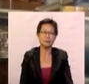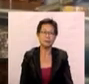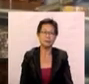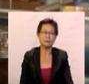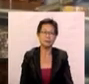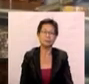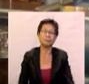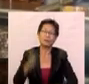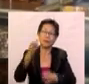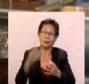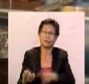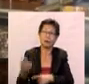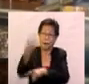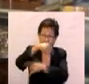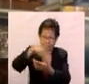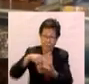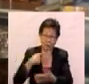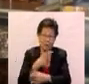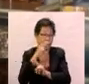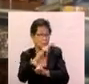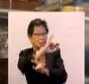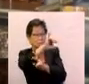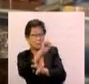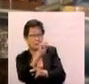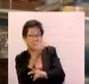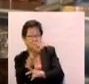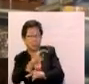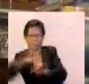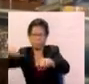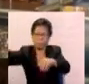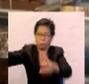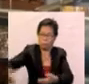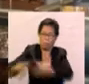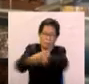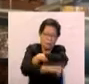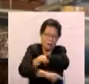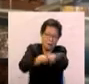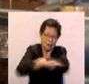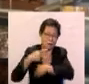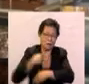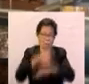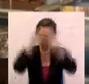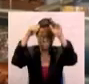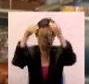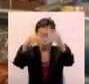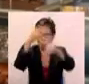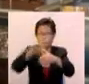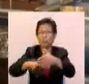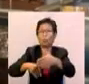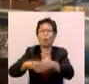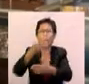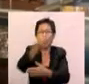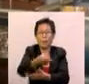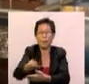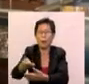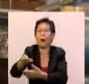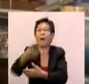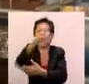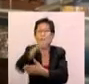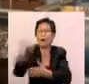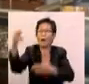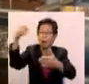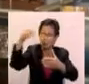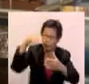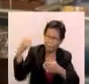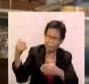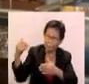Kalau ini kalau kita lihat, JAKIM cuma boleh diperkenalkan kepada negeri-negeri yang kita tertumpu untuk memasukkan barangan halal ke Malaysia.